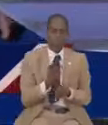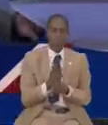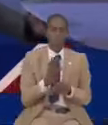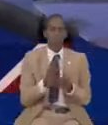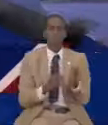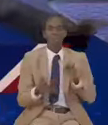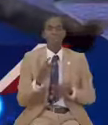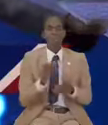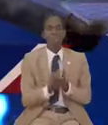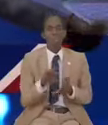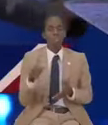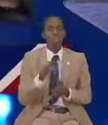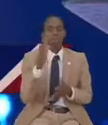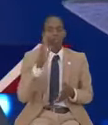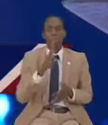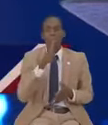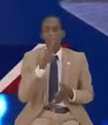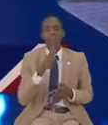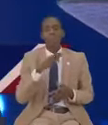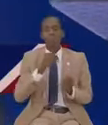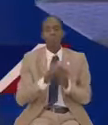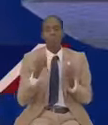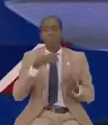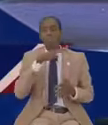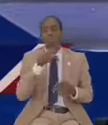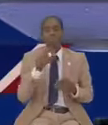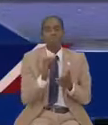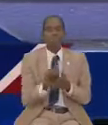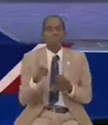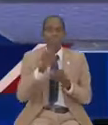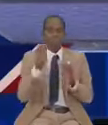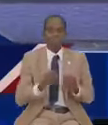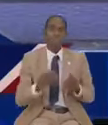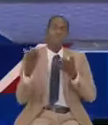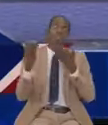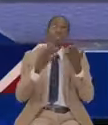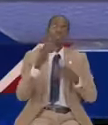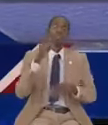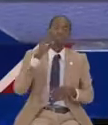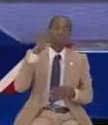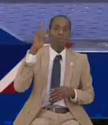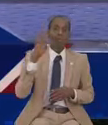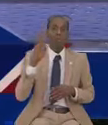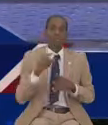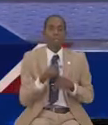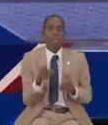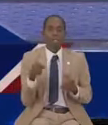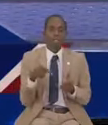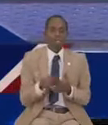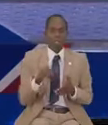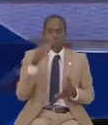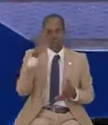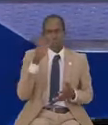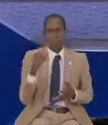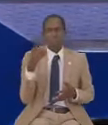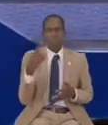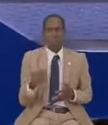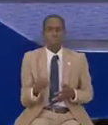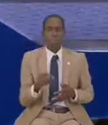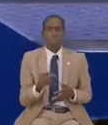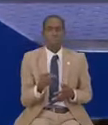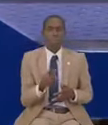d'être sans défaut afin qu'il puisse le servir mais cet homme le